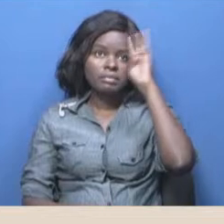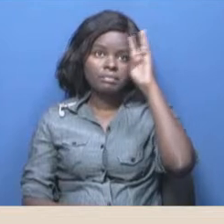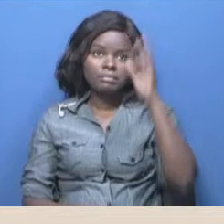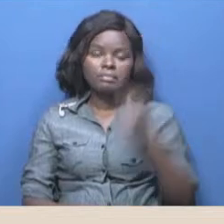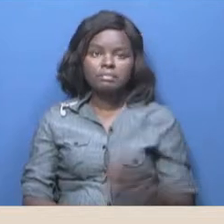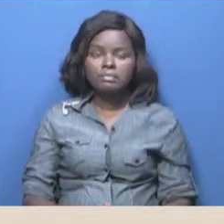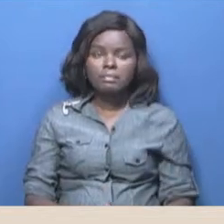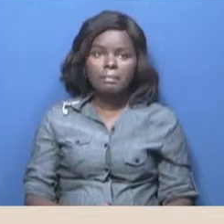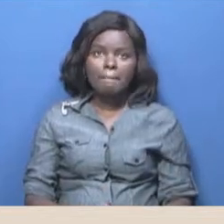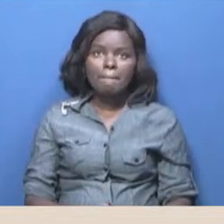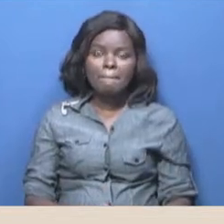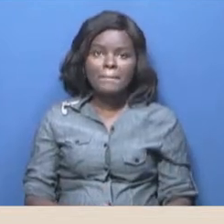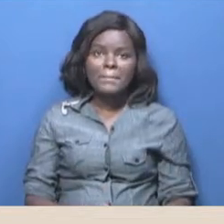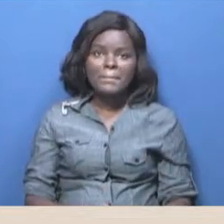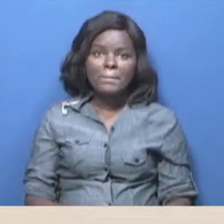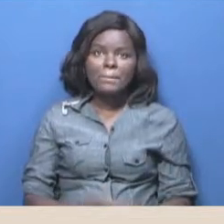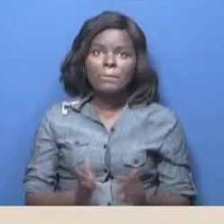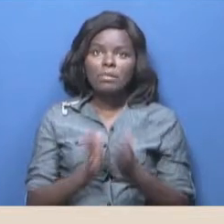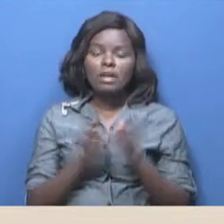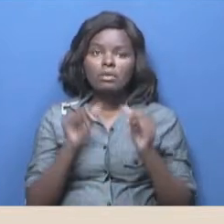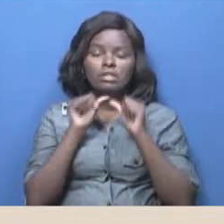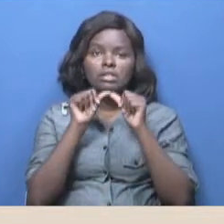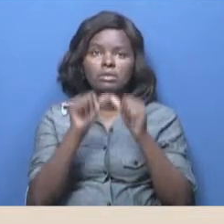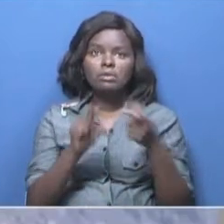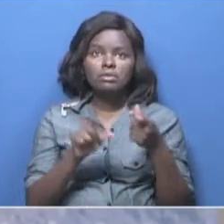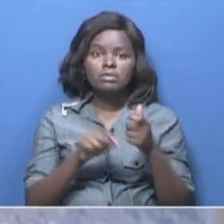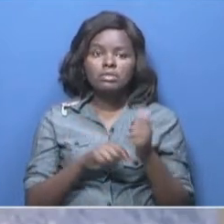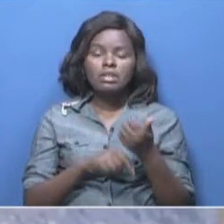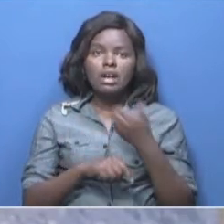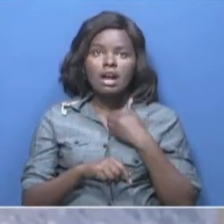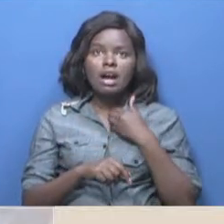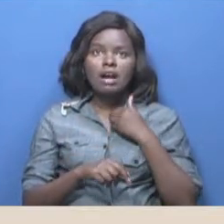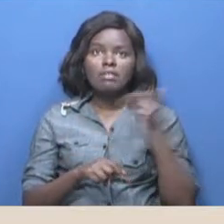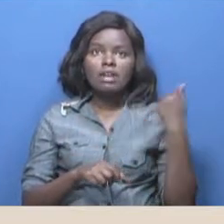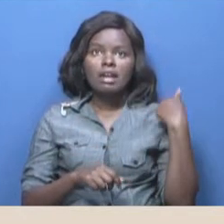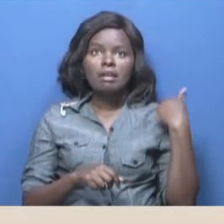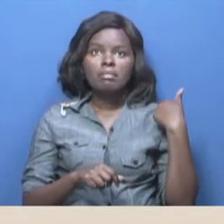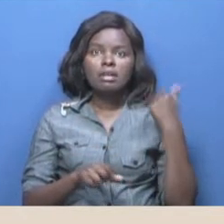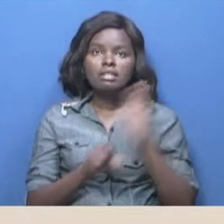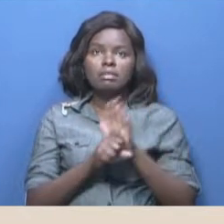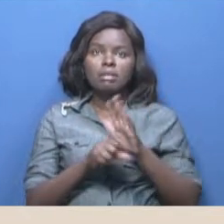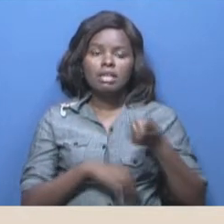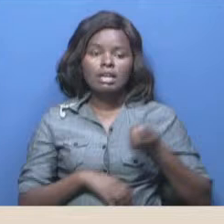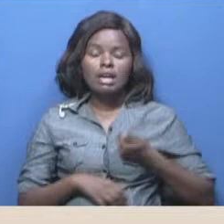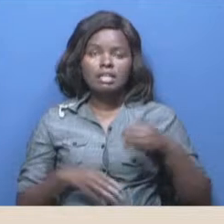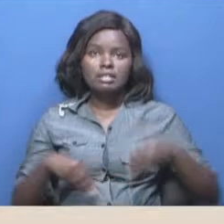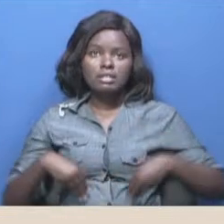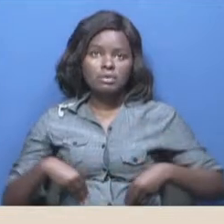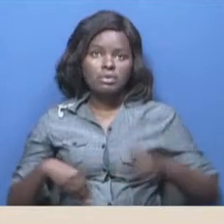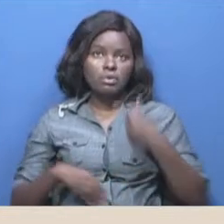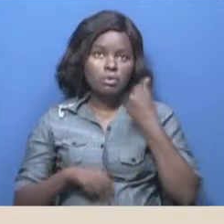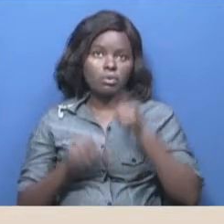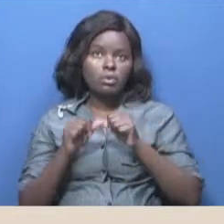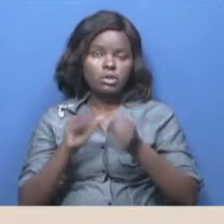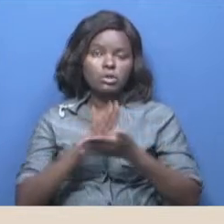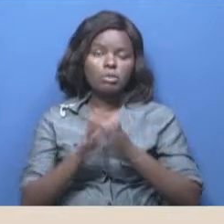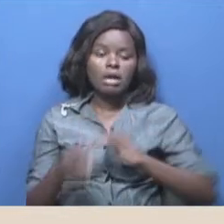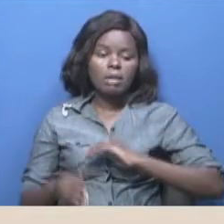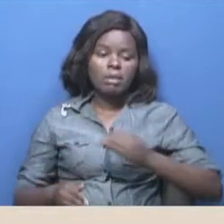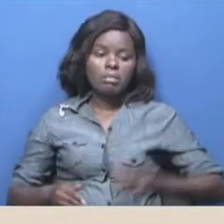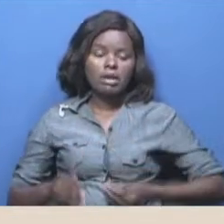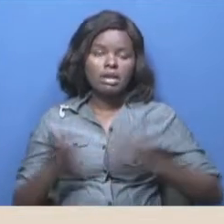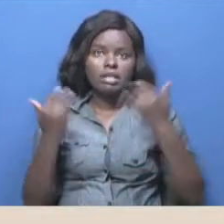miaraho ya umuthi. Tugithie na mbere kumana na kuongerereka kwa namba ya airetu anini haria mathiete na mbere na kuohanda